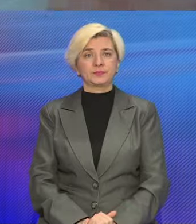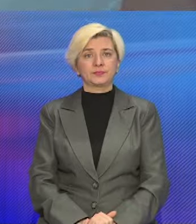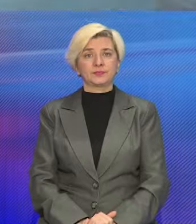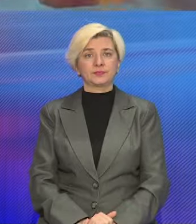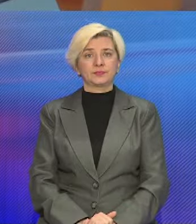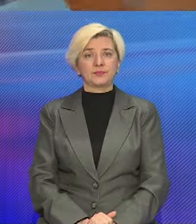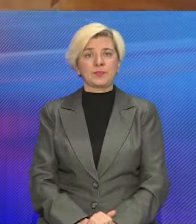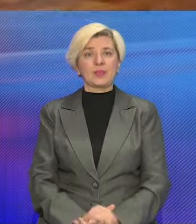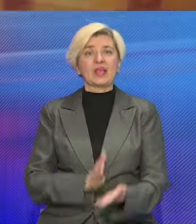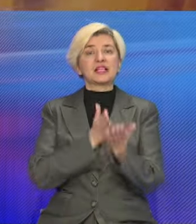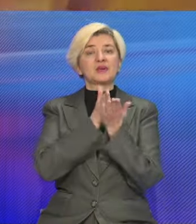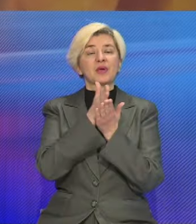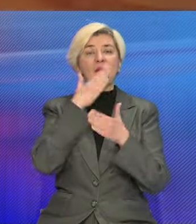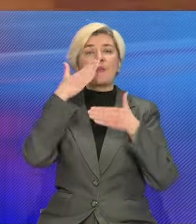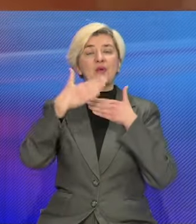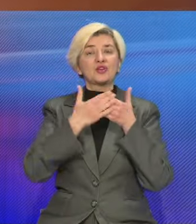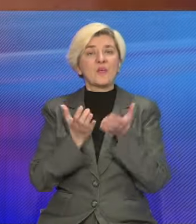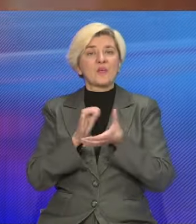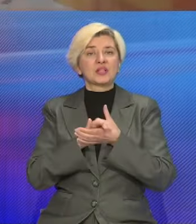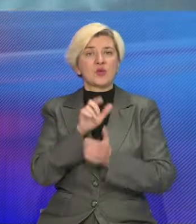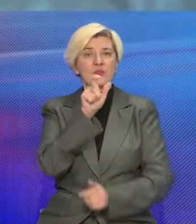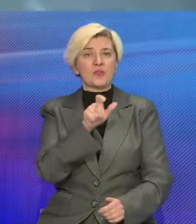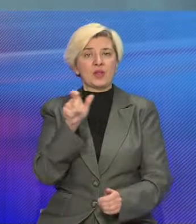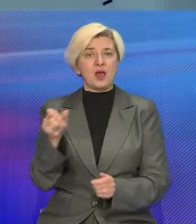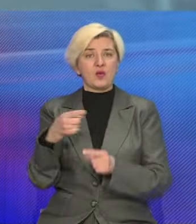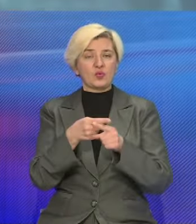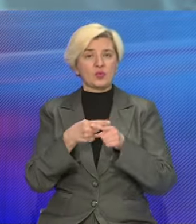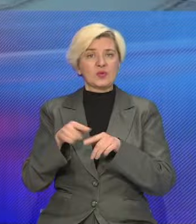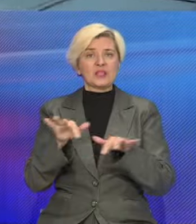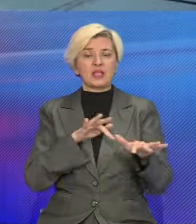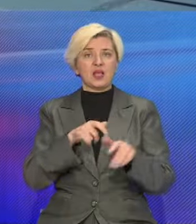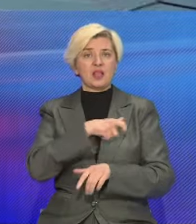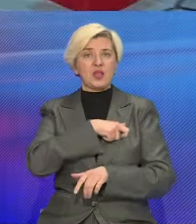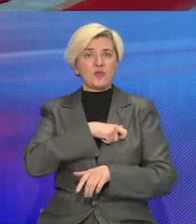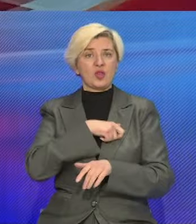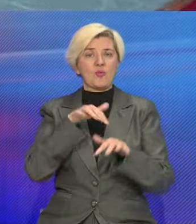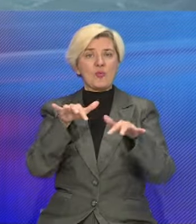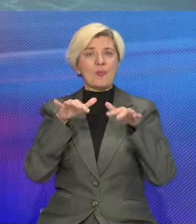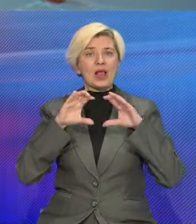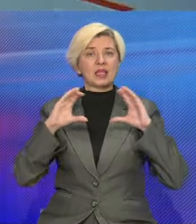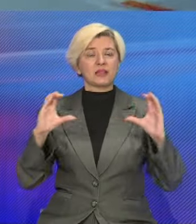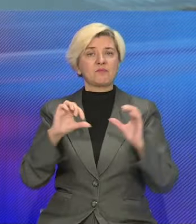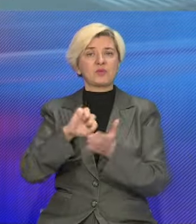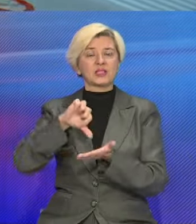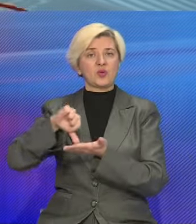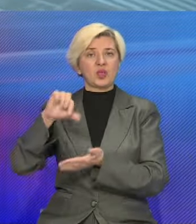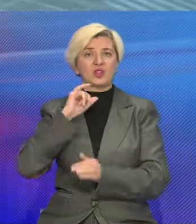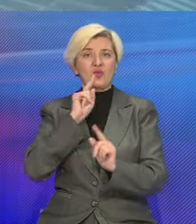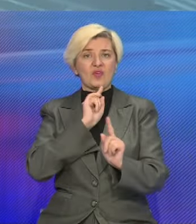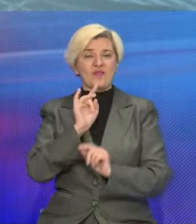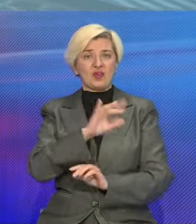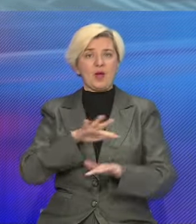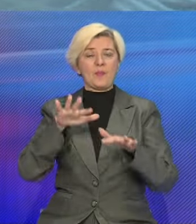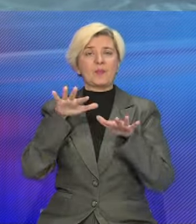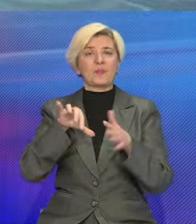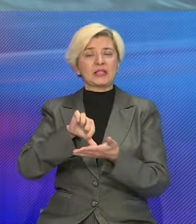З мэтай ближай познайоміць білорусів з дійністю депутатів Палаты працтавніков і Савета Республіки, працтавніков місцових саветів